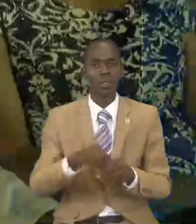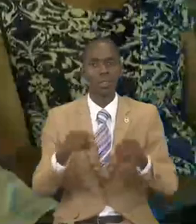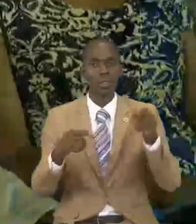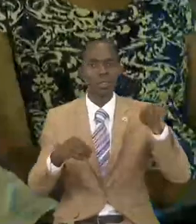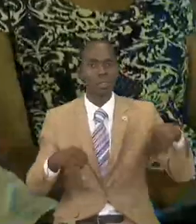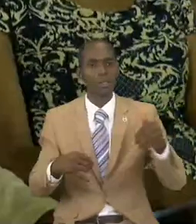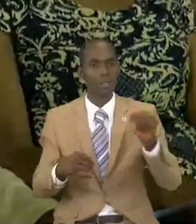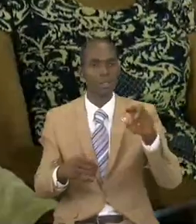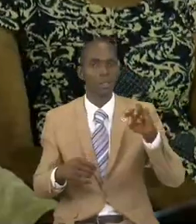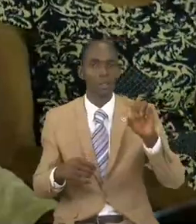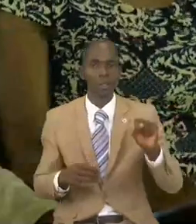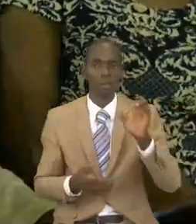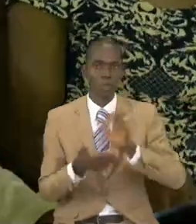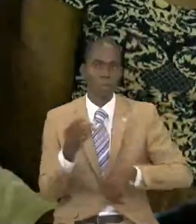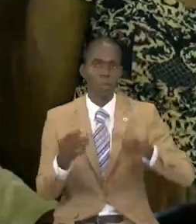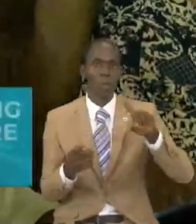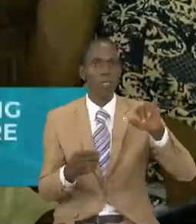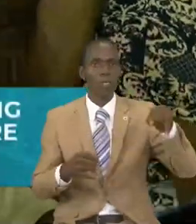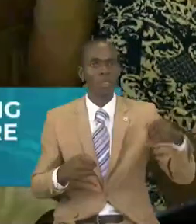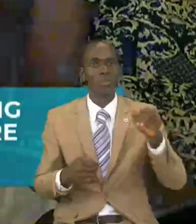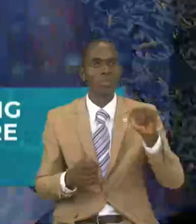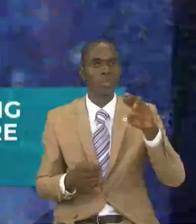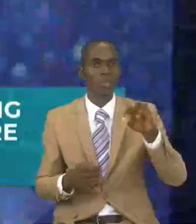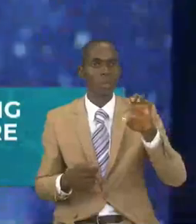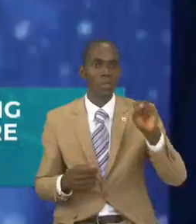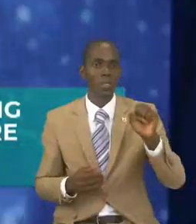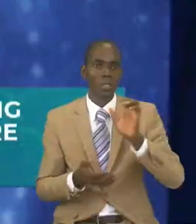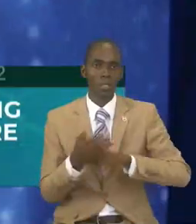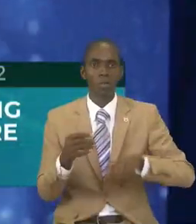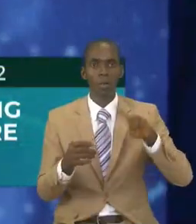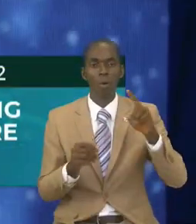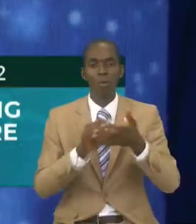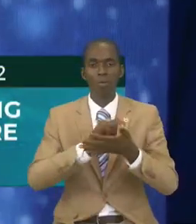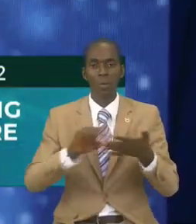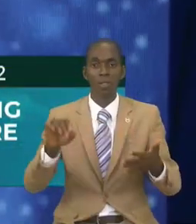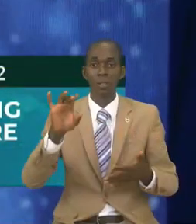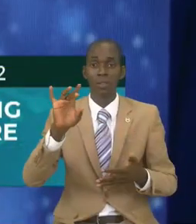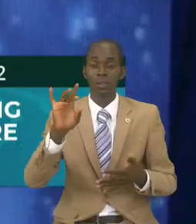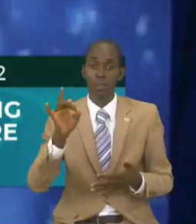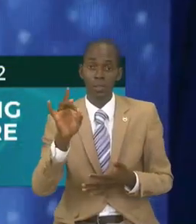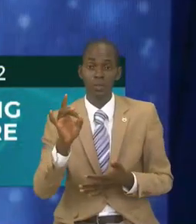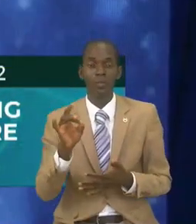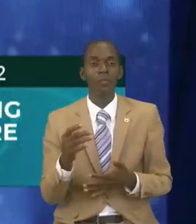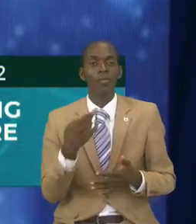1, verset 18. Jacques chapitre 1, verset 18.